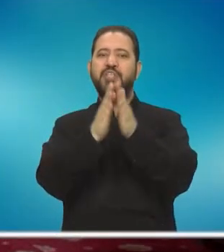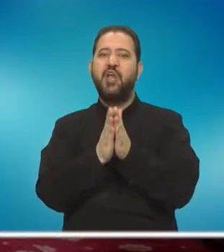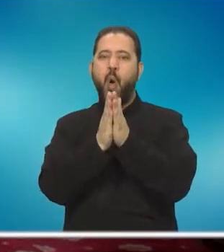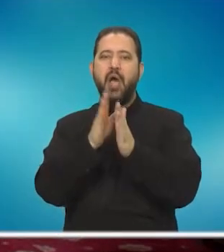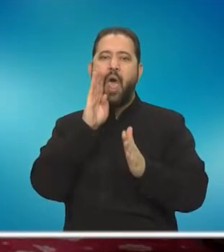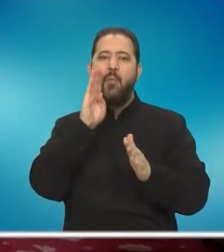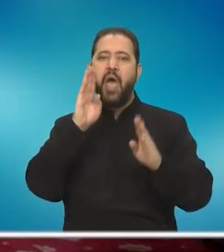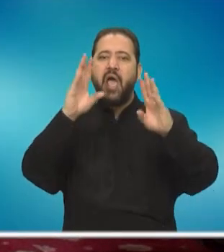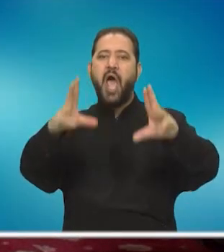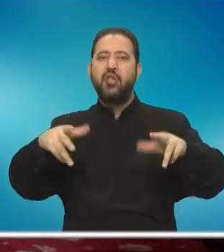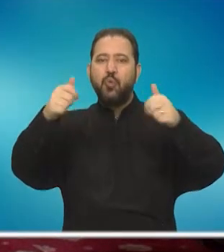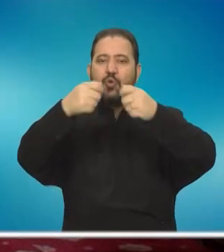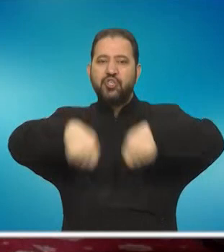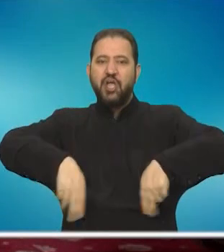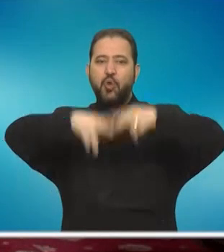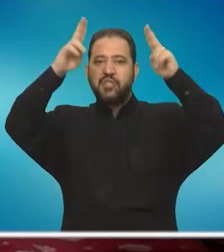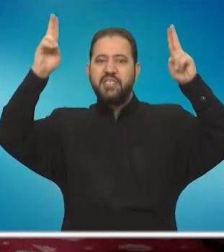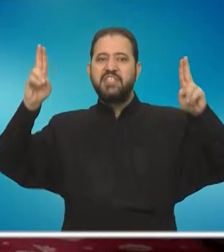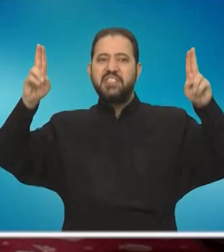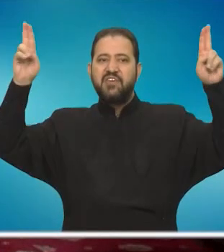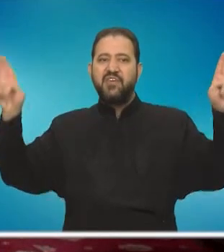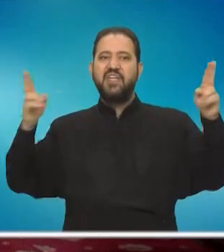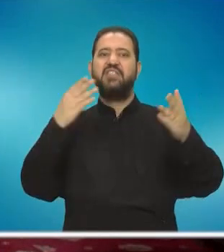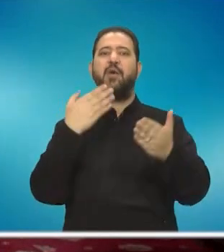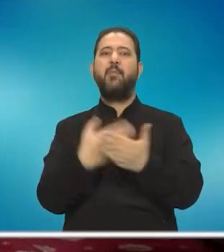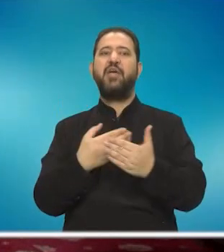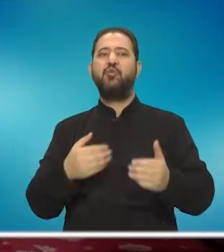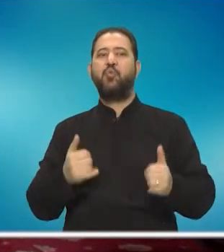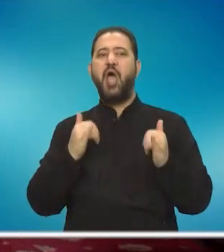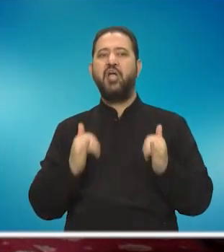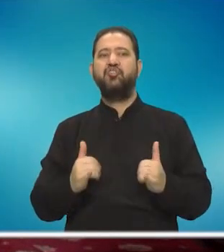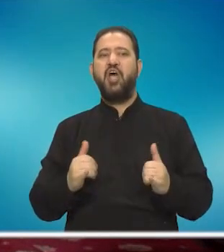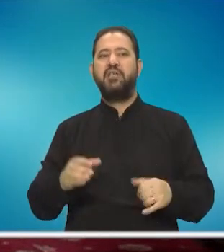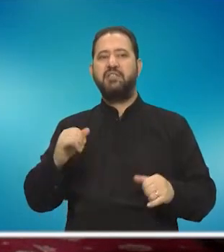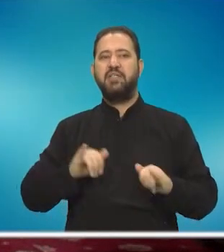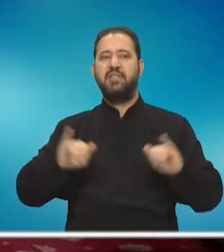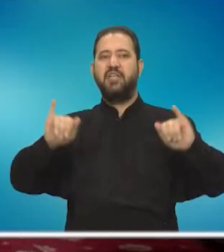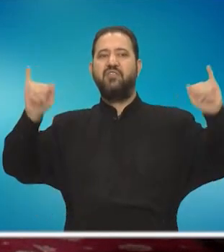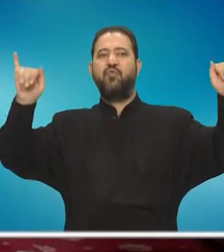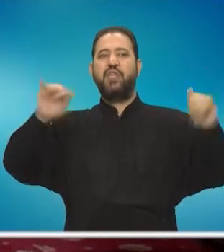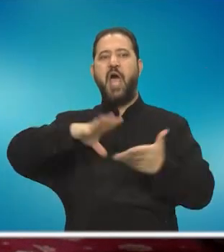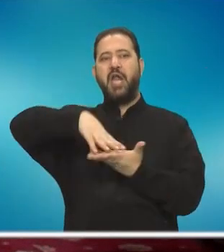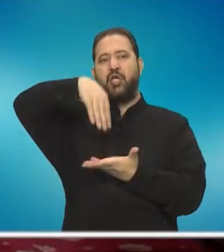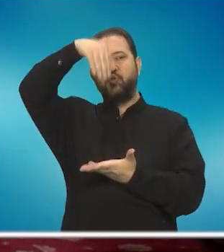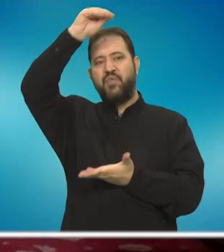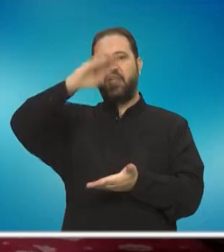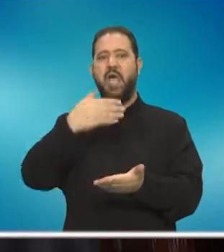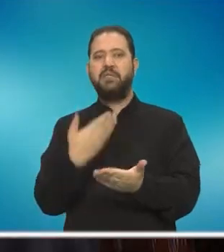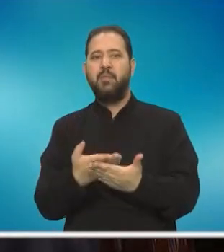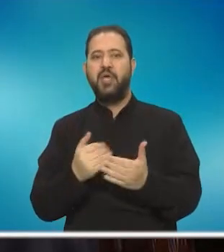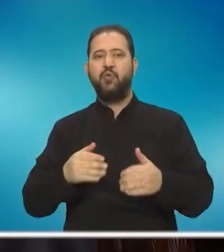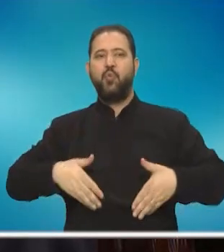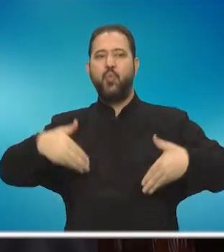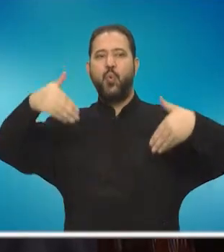Iisus Hristos și tuturor sfinților pentru această creștere duhovnicească,